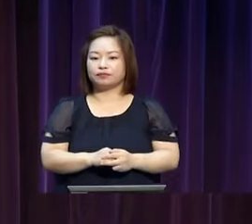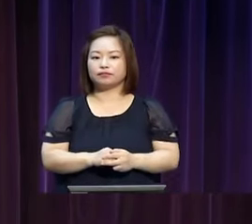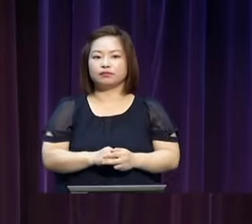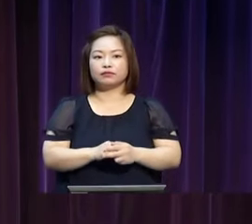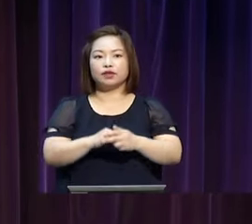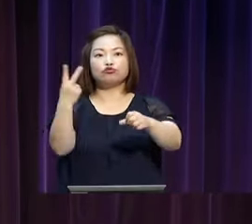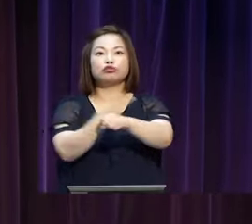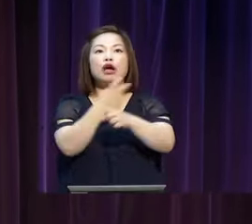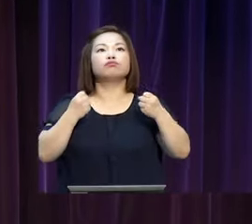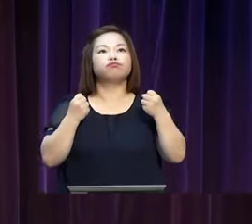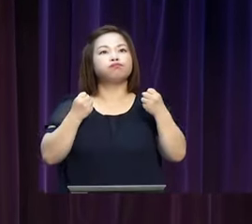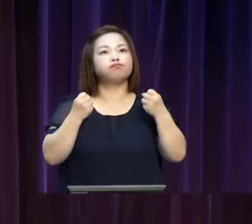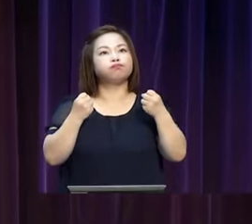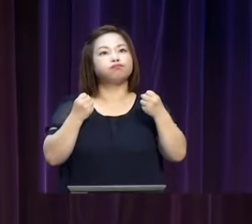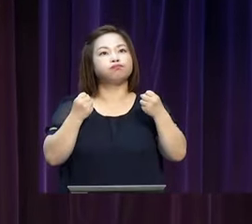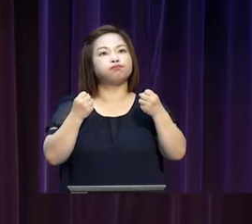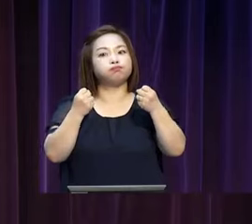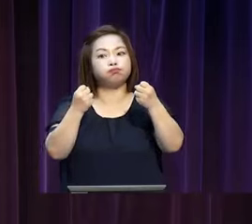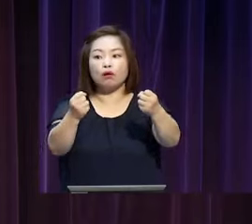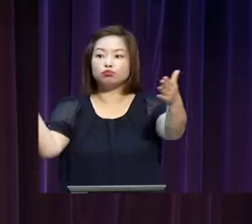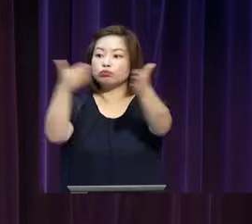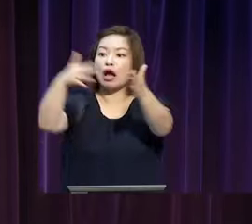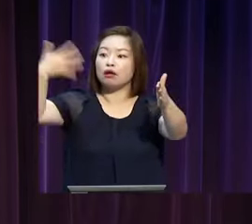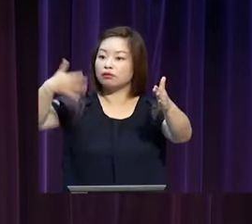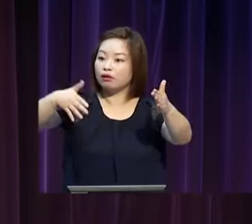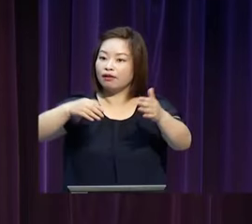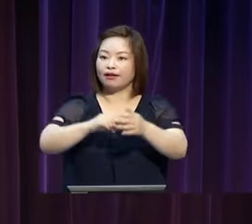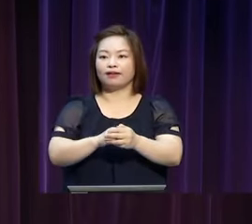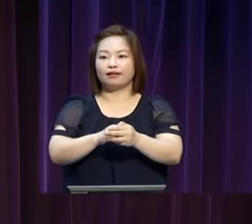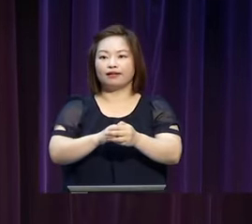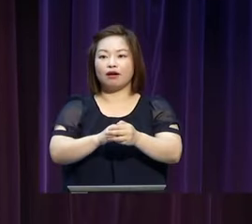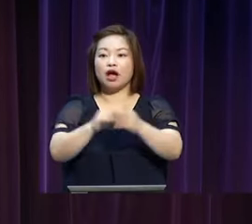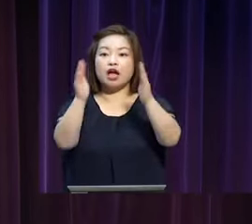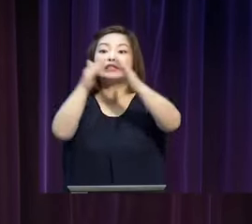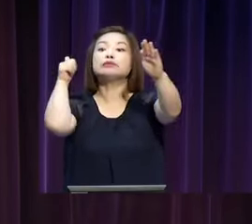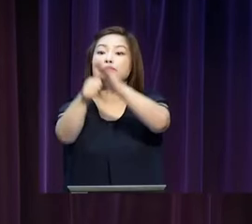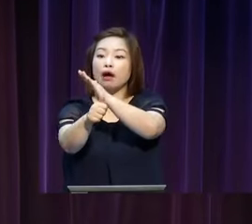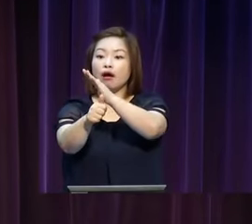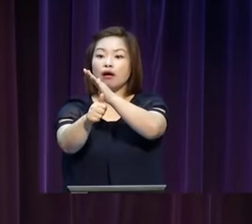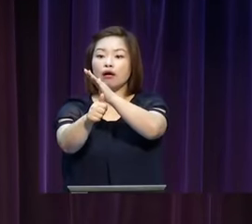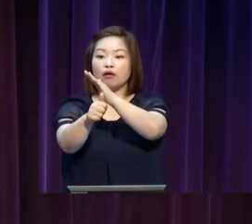두 시간을 갔는데 끝이 안 나오는 거예요. 신방을 가는데